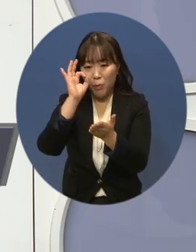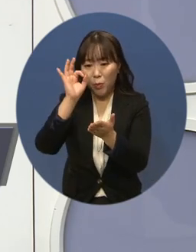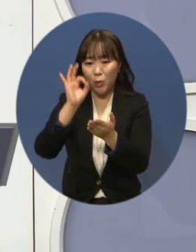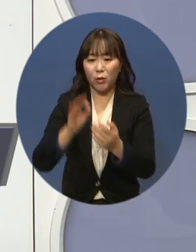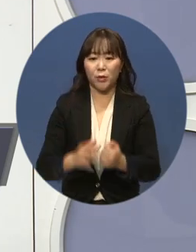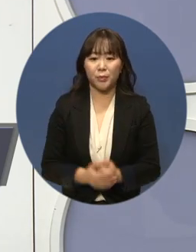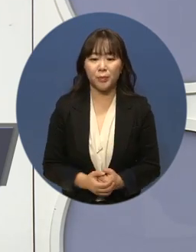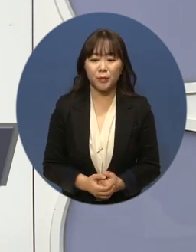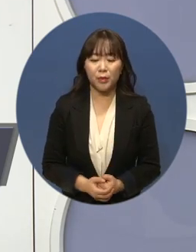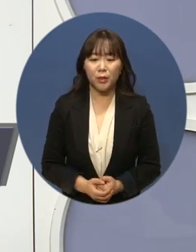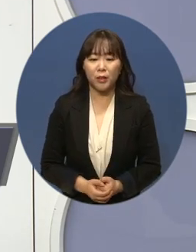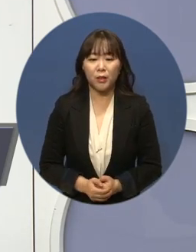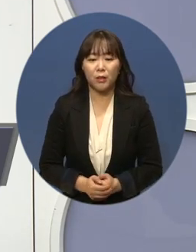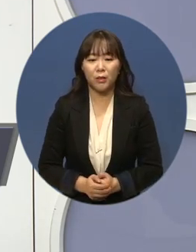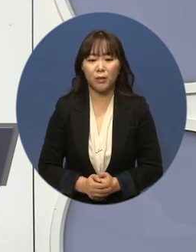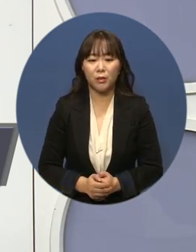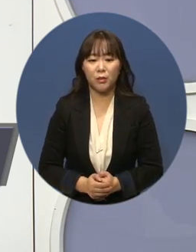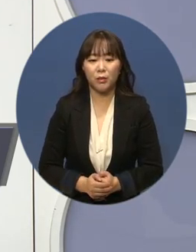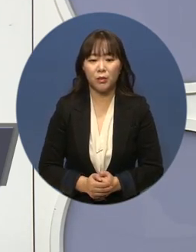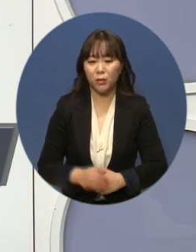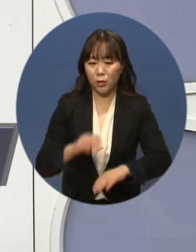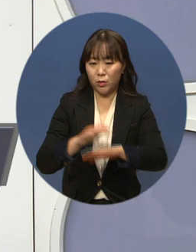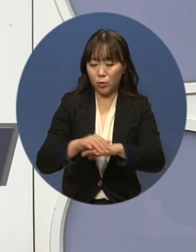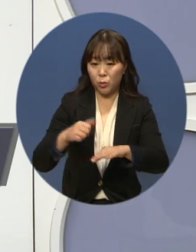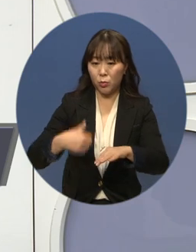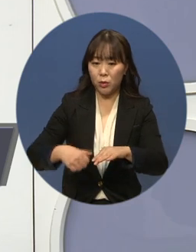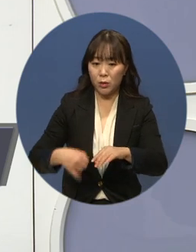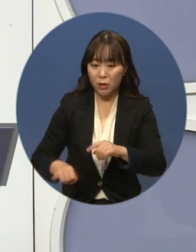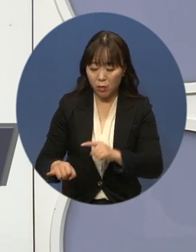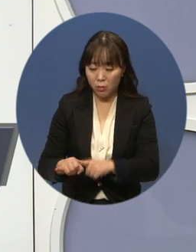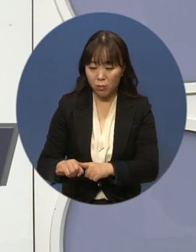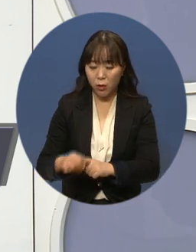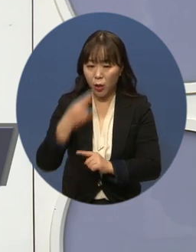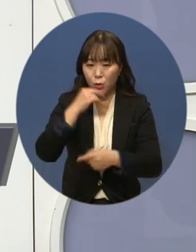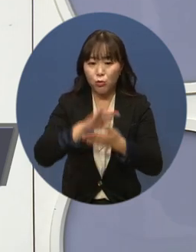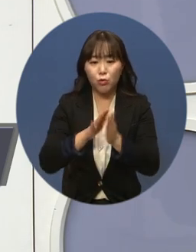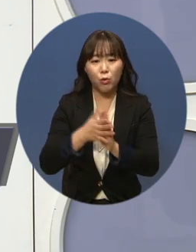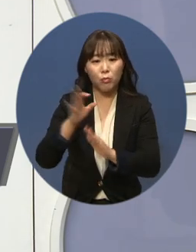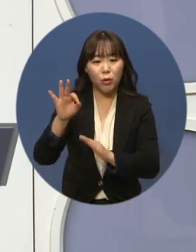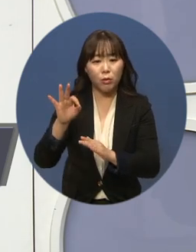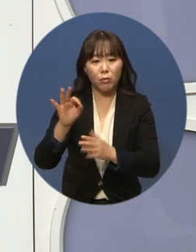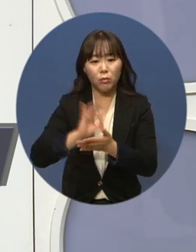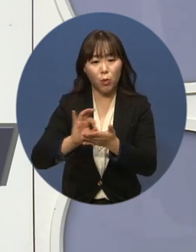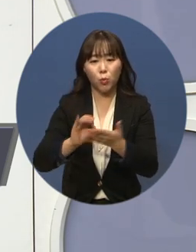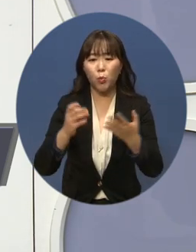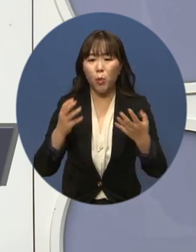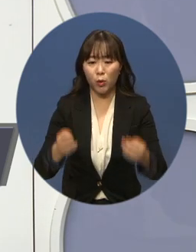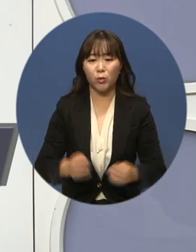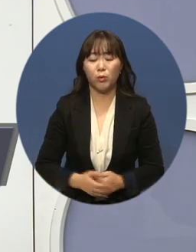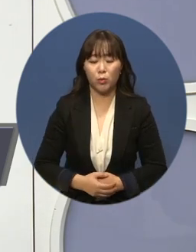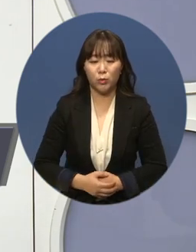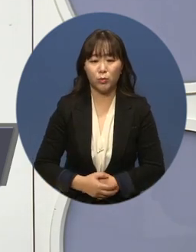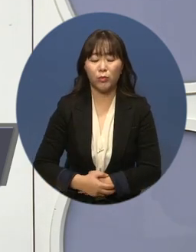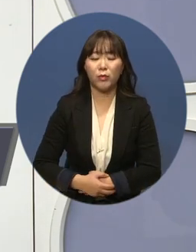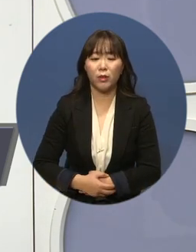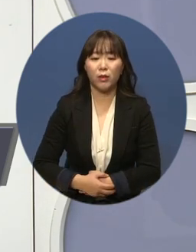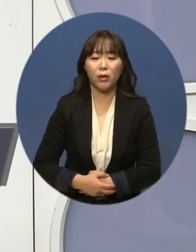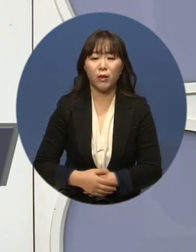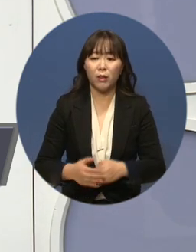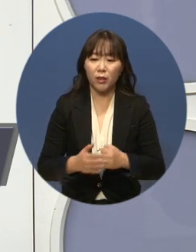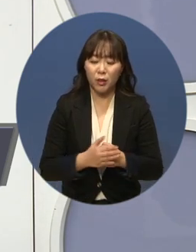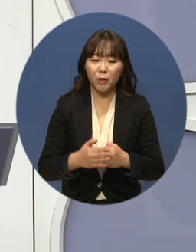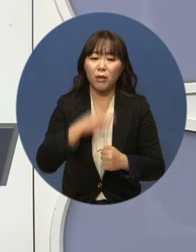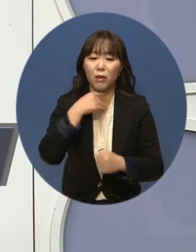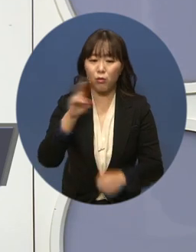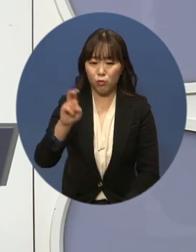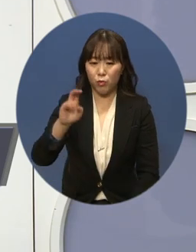보니까요. 이 손자들 유치원비라든지 이런 데도 꽤 많이 지출을 하더라고요. 그래서 이제 이